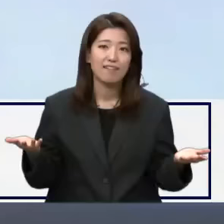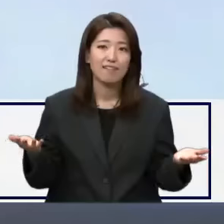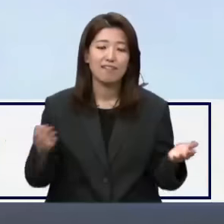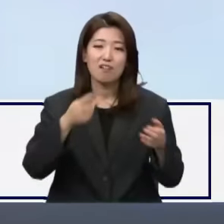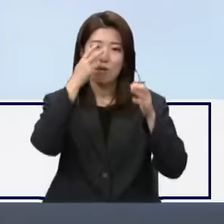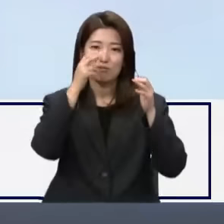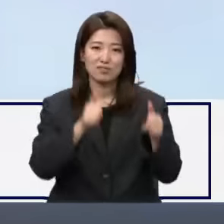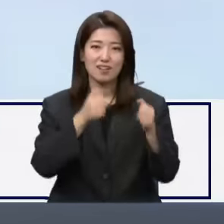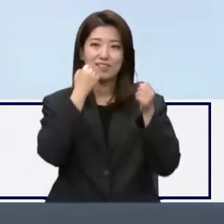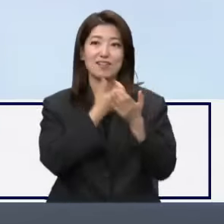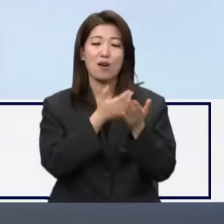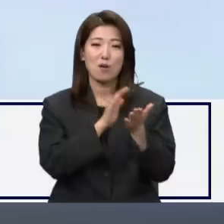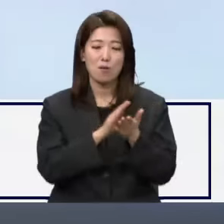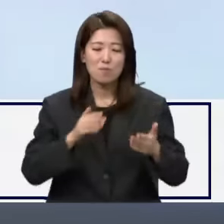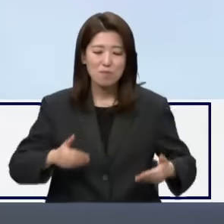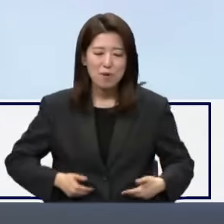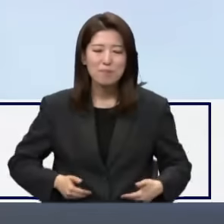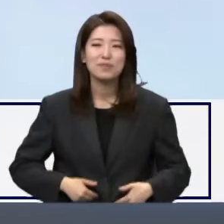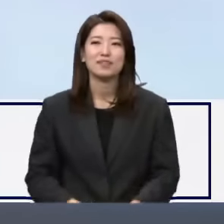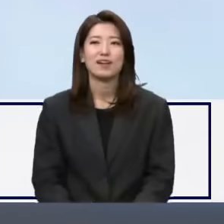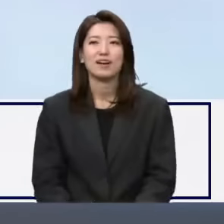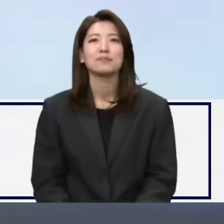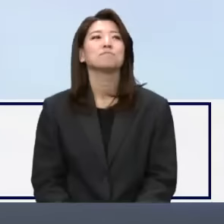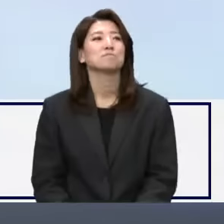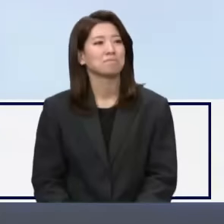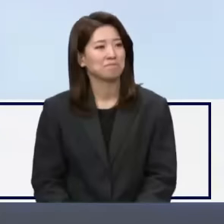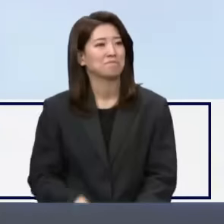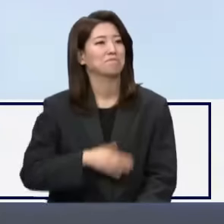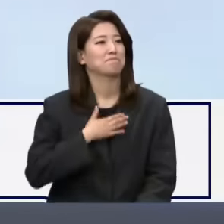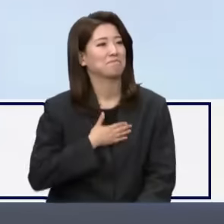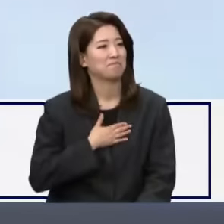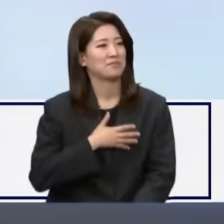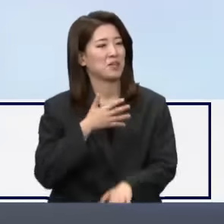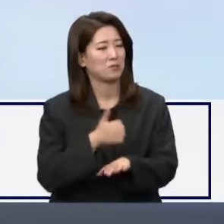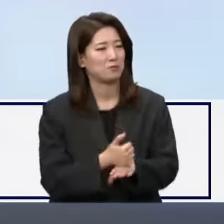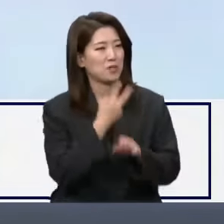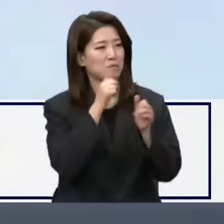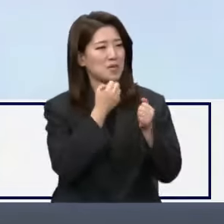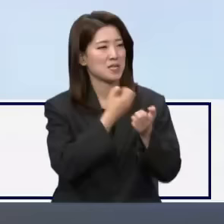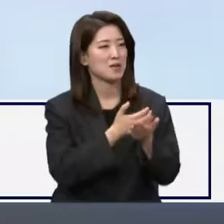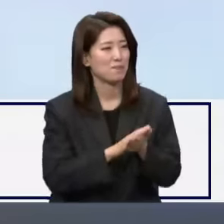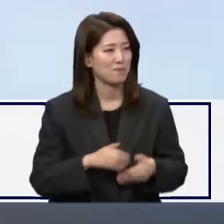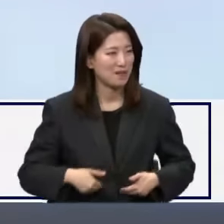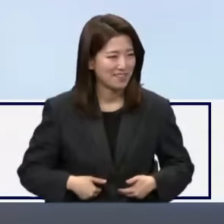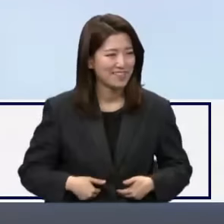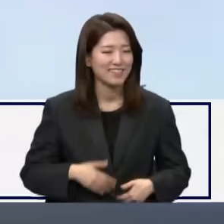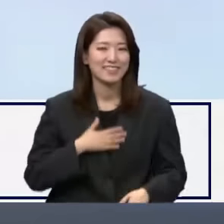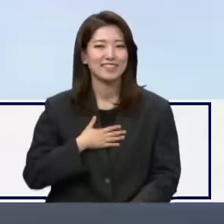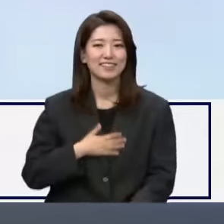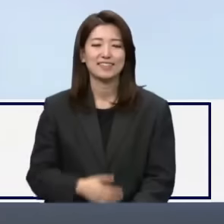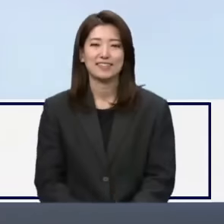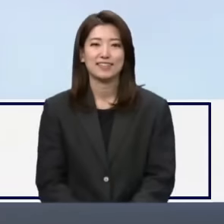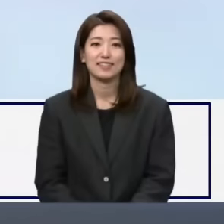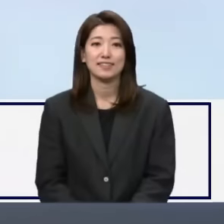검찰 개혁이었다 된다라는 거 차재영 교수님 그렇습니다 예 뭐 저는 뭐 그이 조국